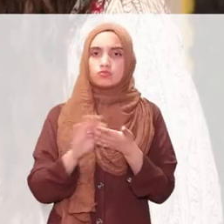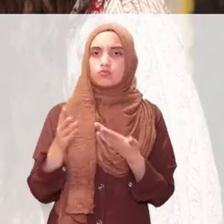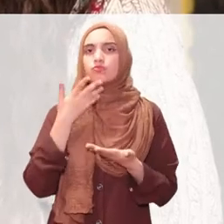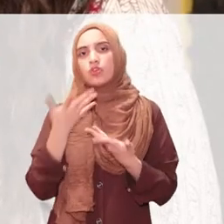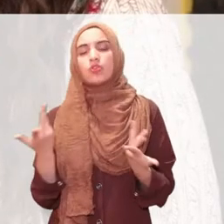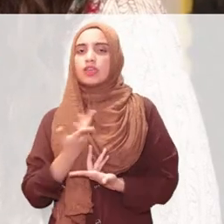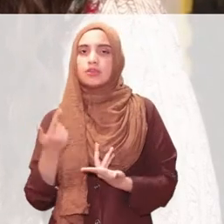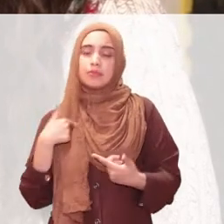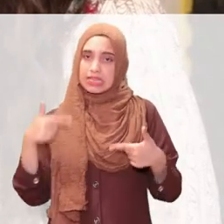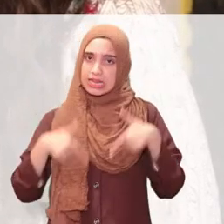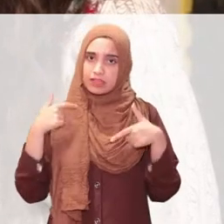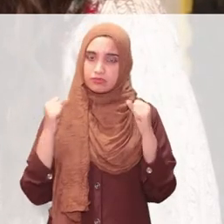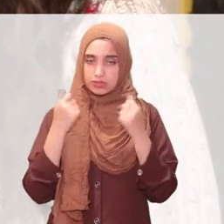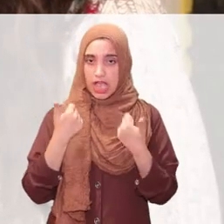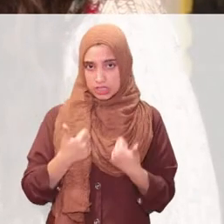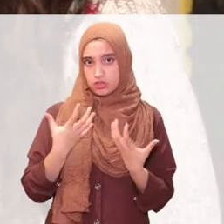बटाए